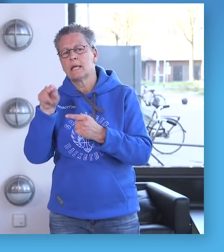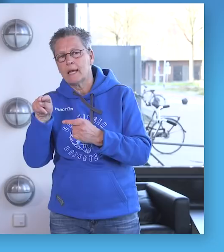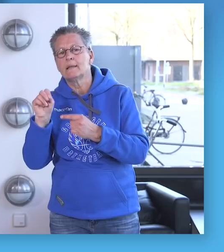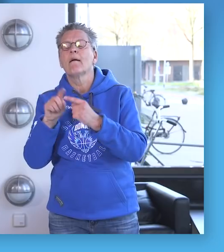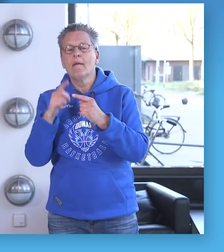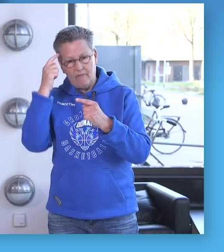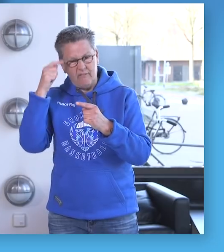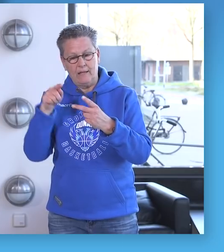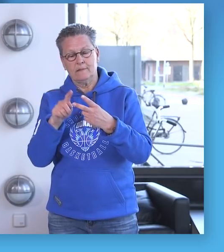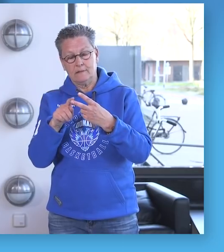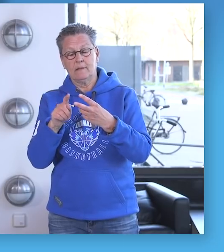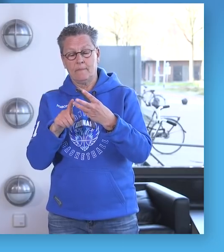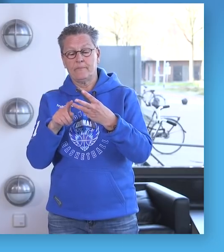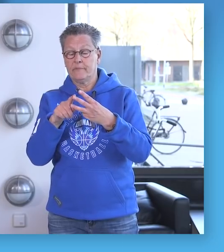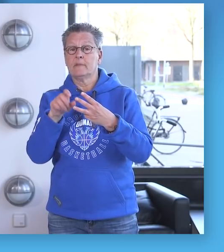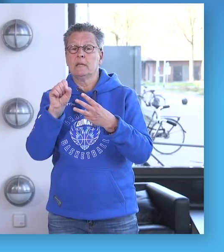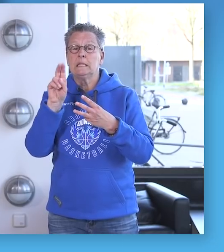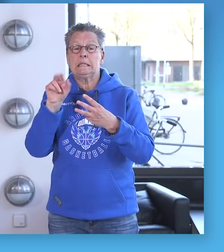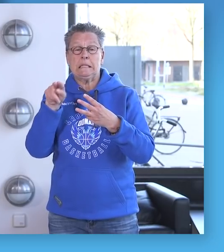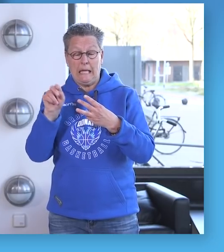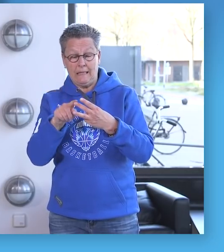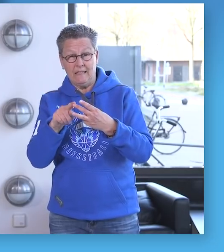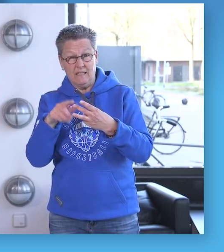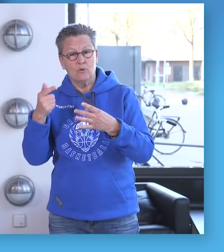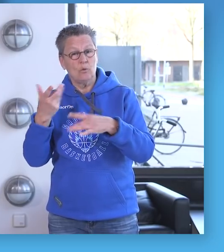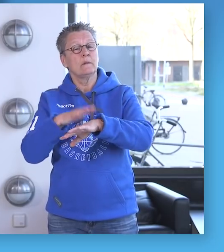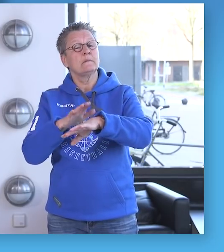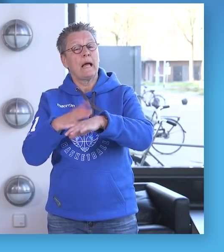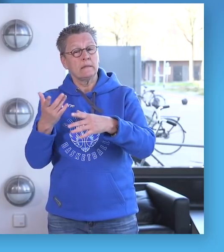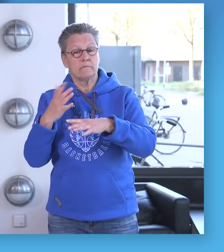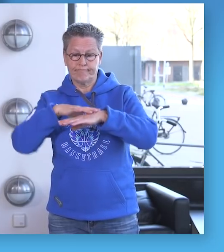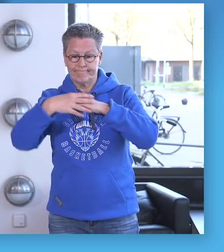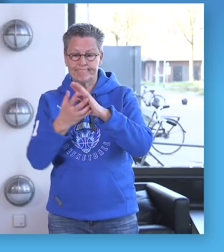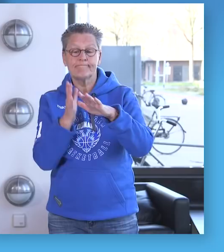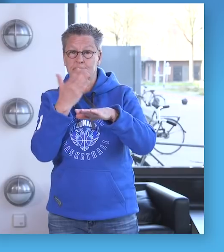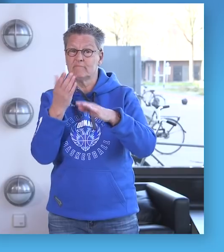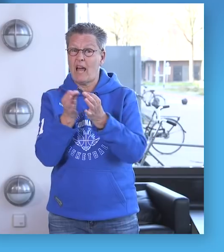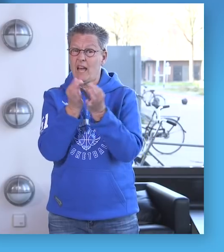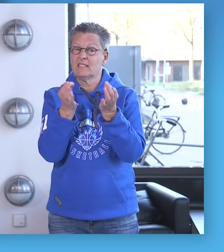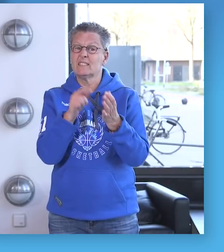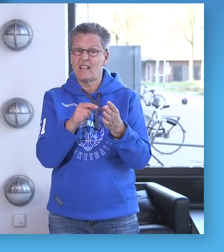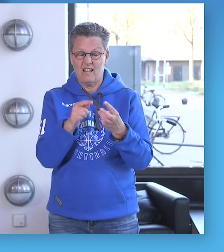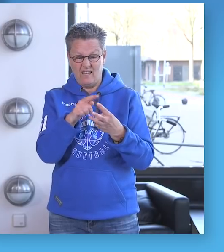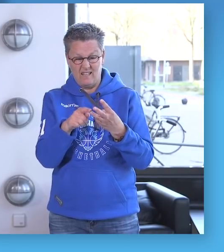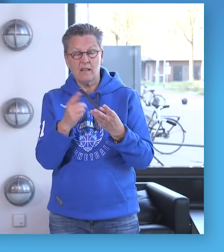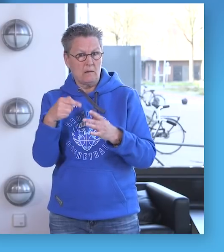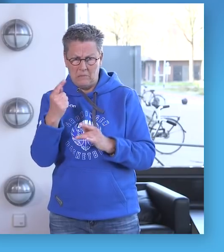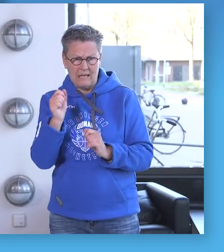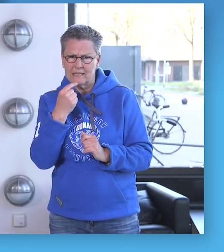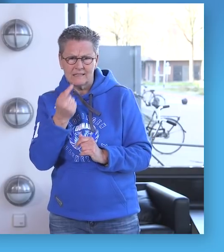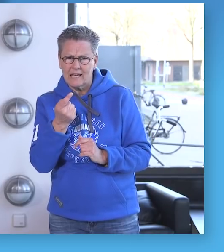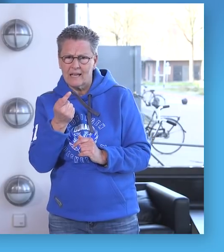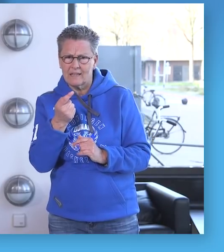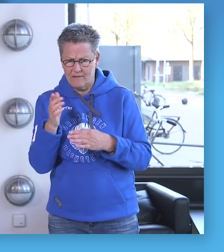onderdeel zijn van Donar. Waarbij Shane natuurlijk alle tijd nu heeft om zijn hand goed te laten herstellen. Maar dat is ook wel het enige wat je ervan kan zeggen, neem ik aan, in